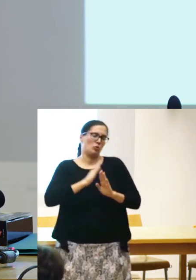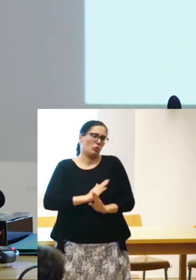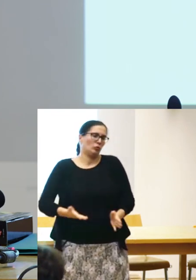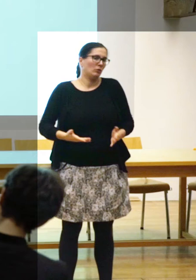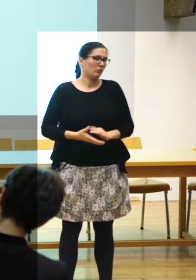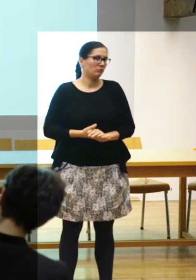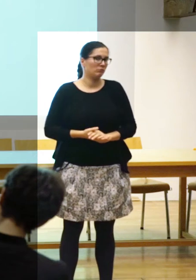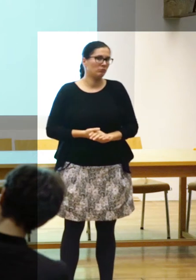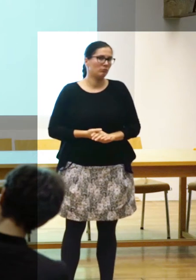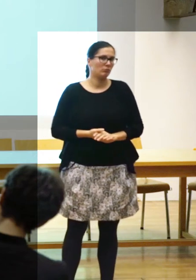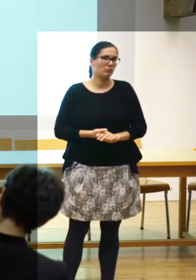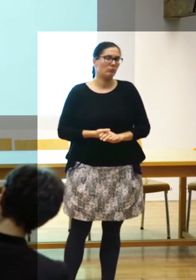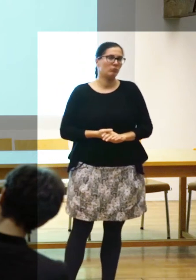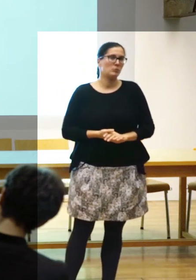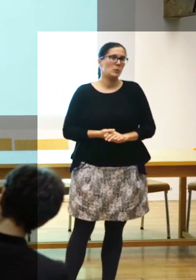trochu